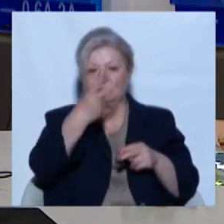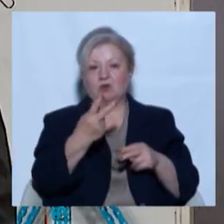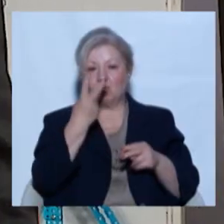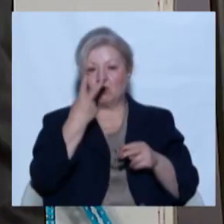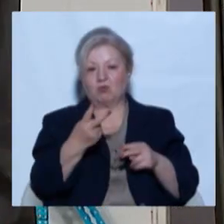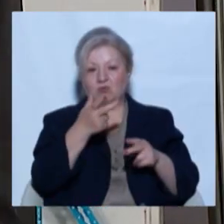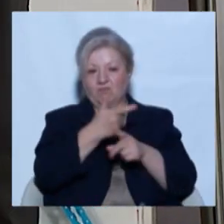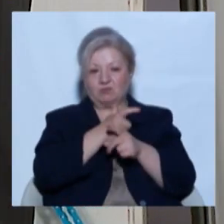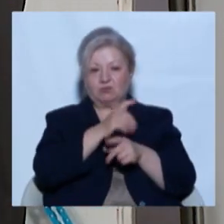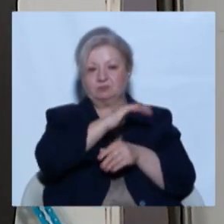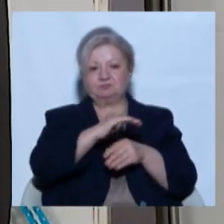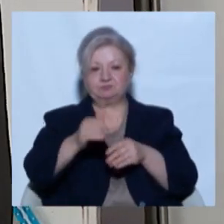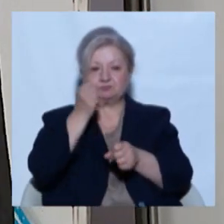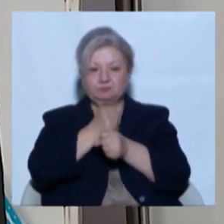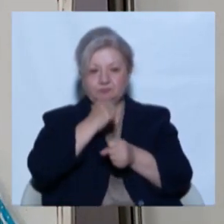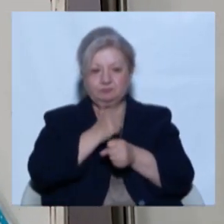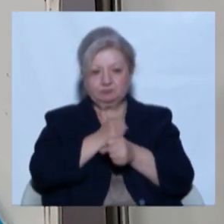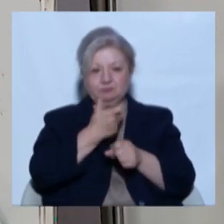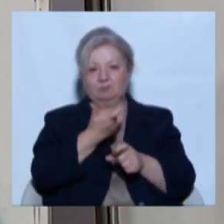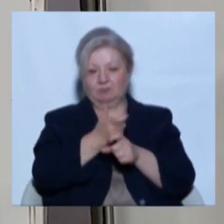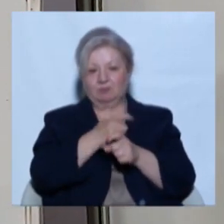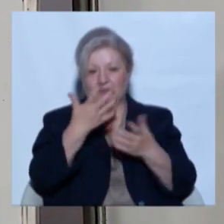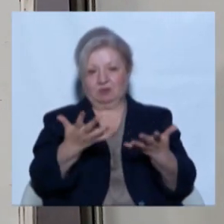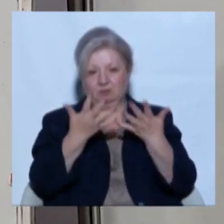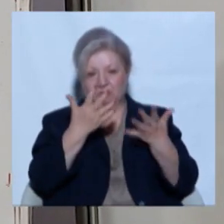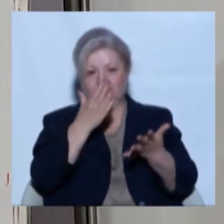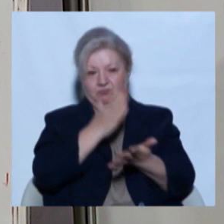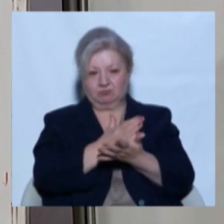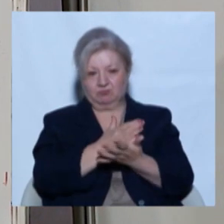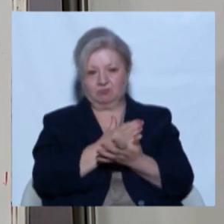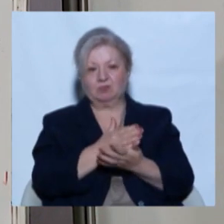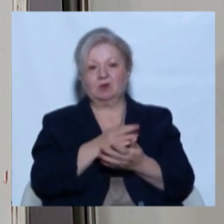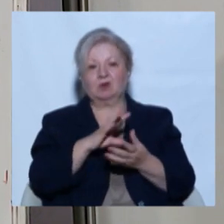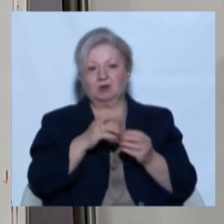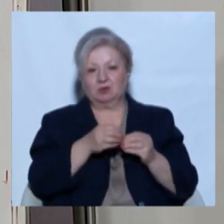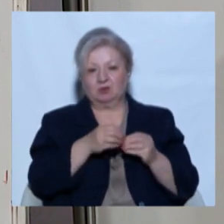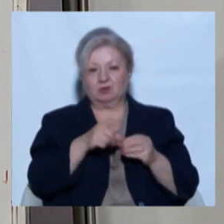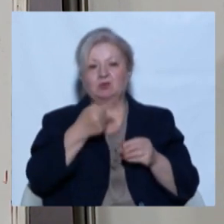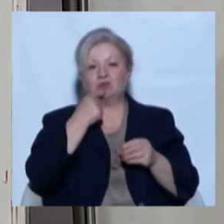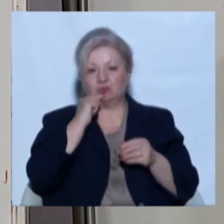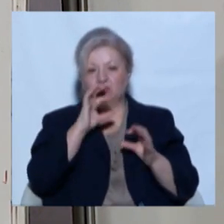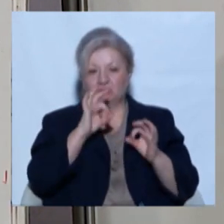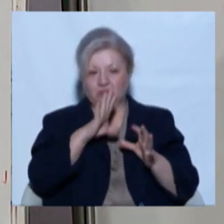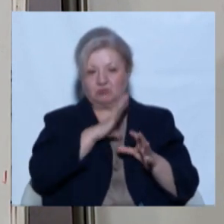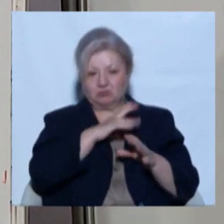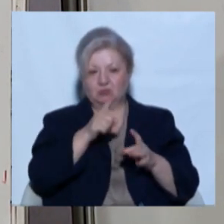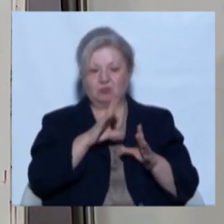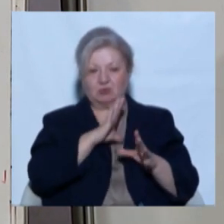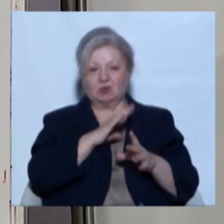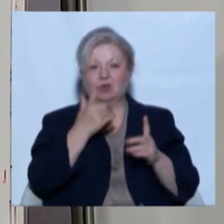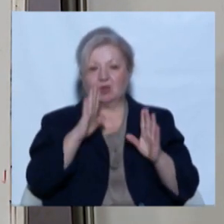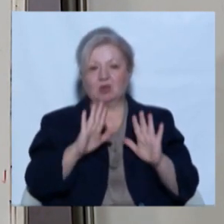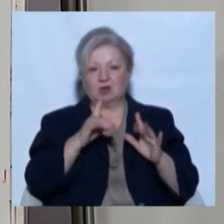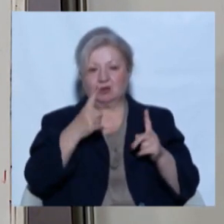ბავშვების ნამუშევარი. საკმაოდ ეფექტური იყო მიუხედავად სირთულებისა. ერთადერთი რეკომენდაცია